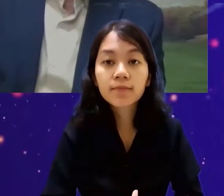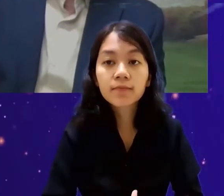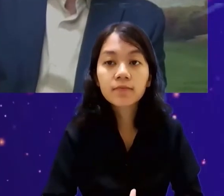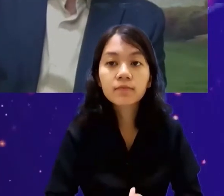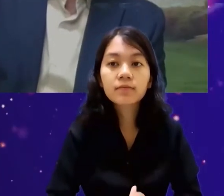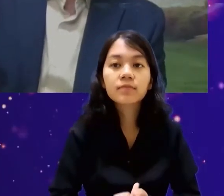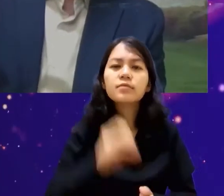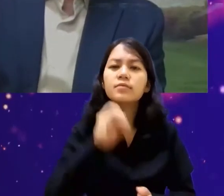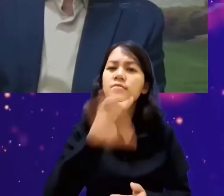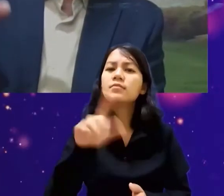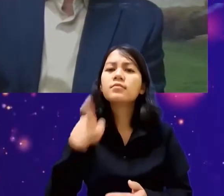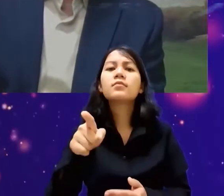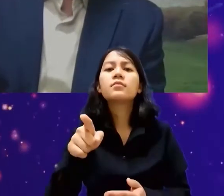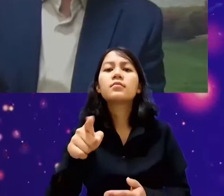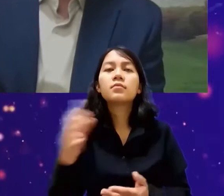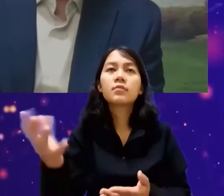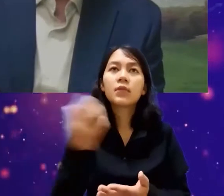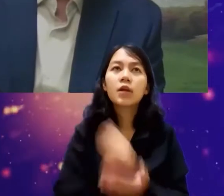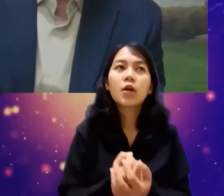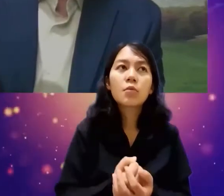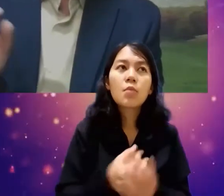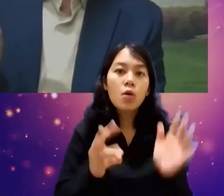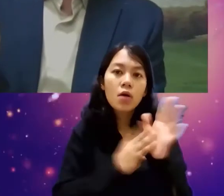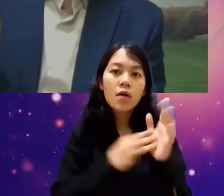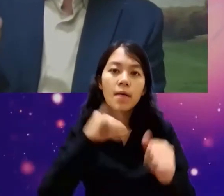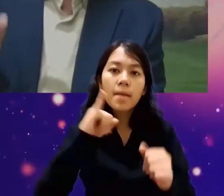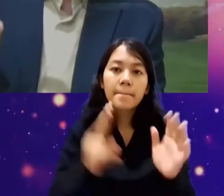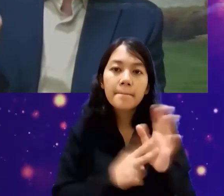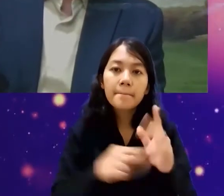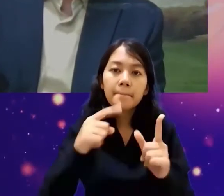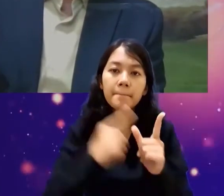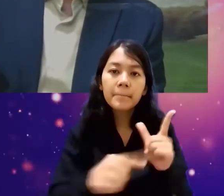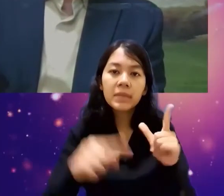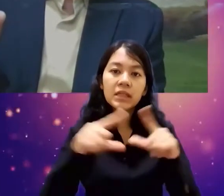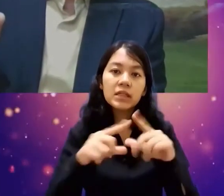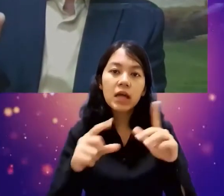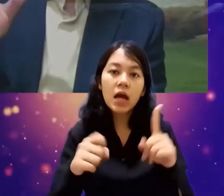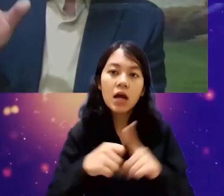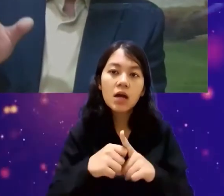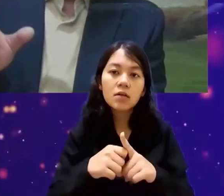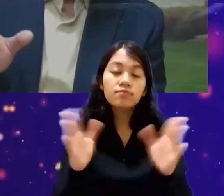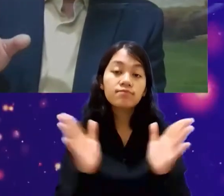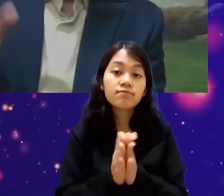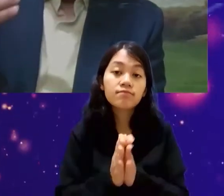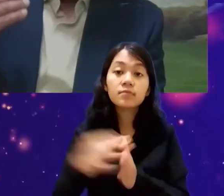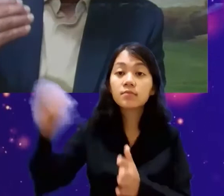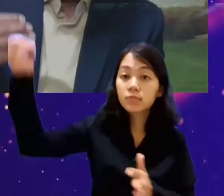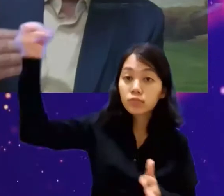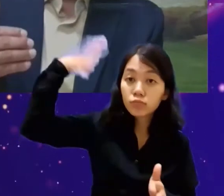lampu menyala, tapi di dalamnya minyak tidak cukup. Itu yang mau ditekankan di sana. Nah, lalu